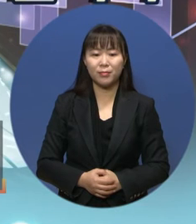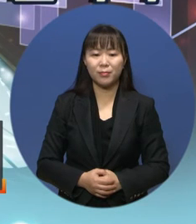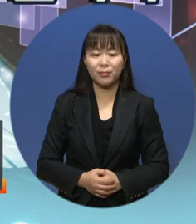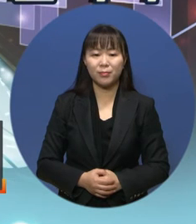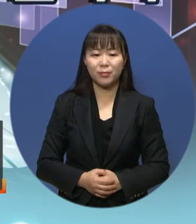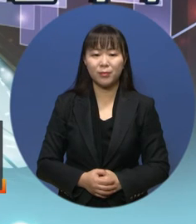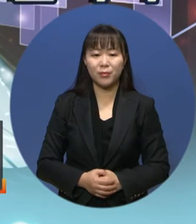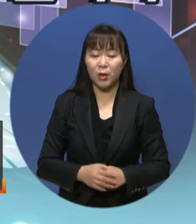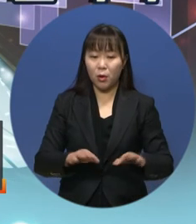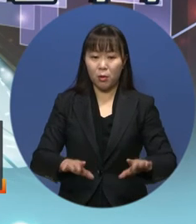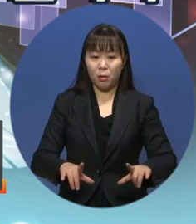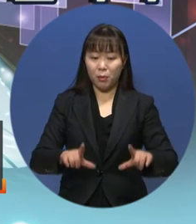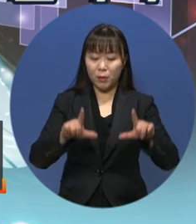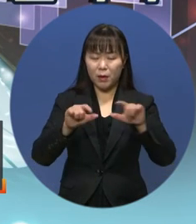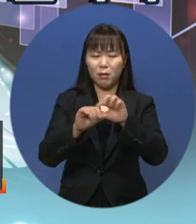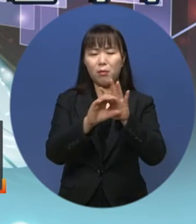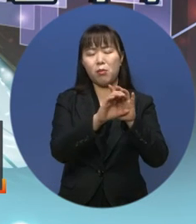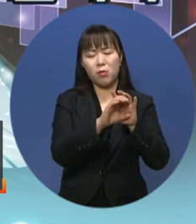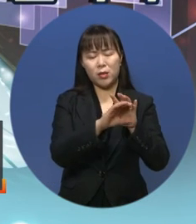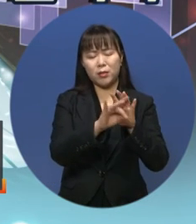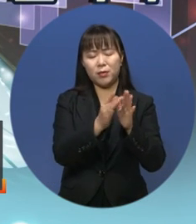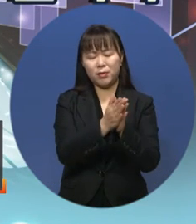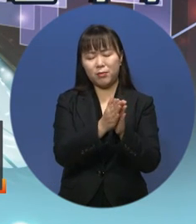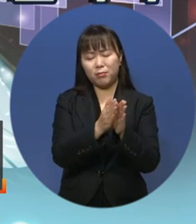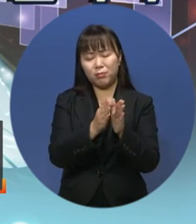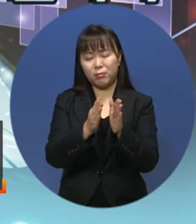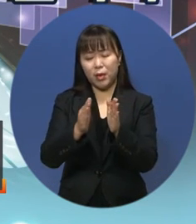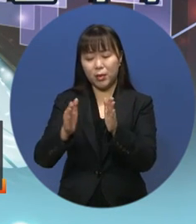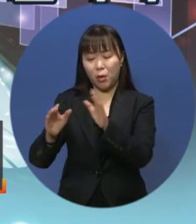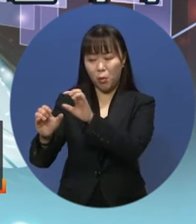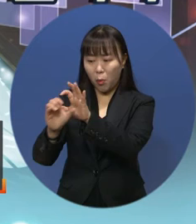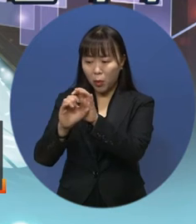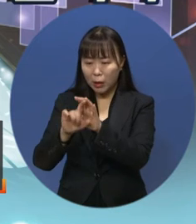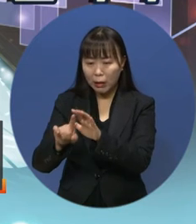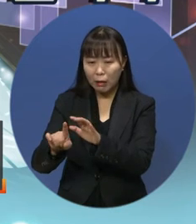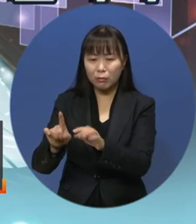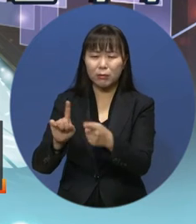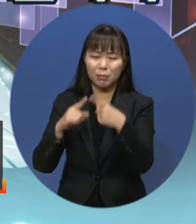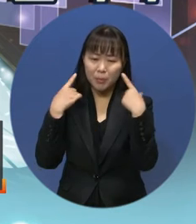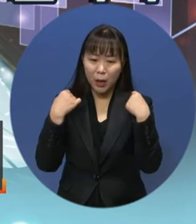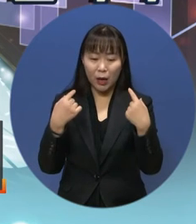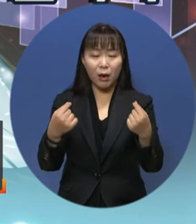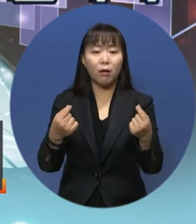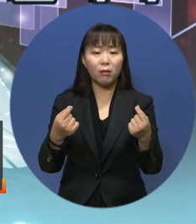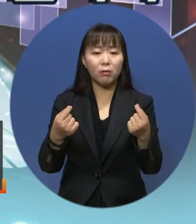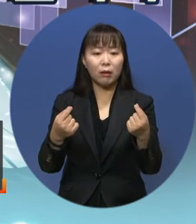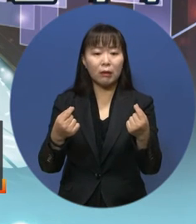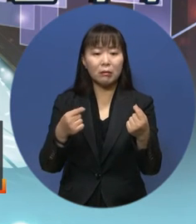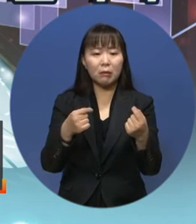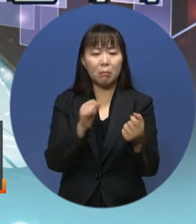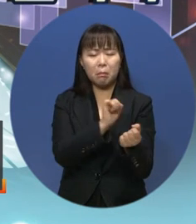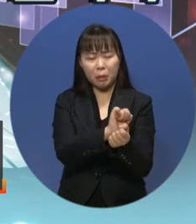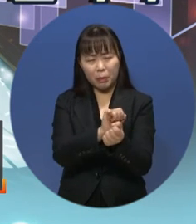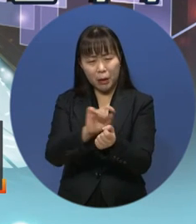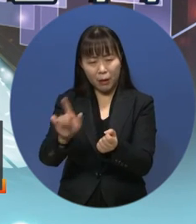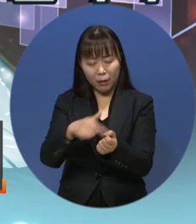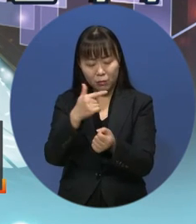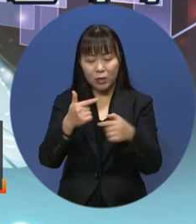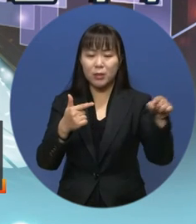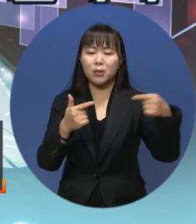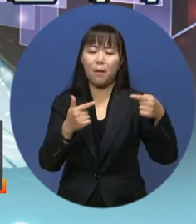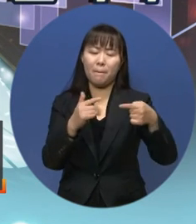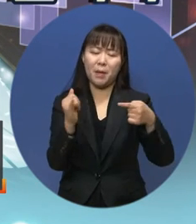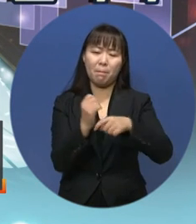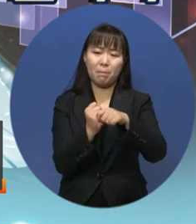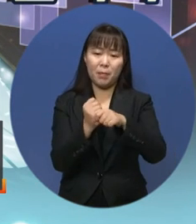한 해를 코로나로 시작해서 코로나로 끝내고 말았습니다. 코로나로 확진자가 하루에 천여